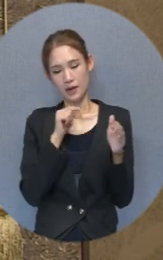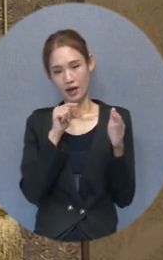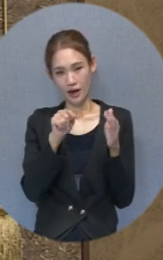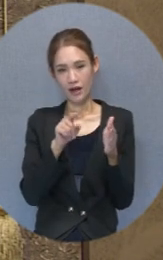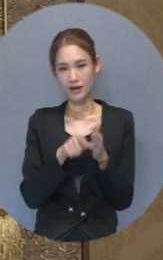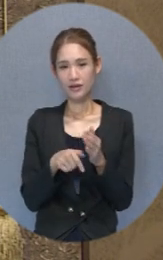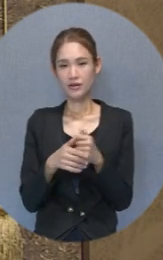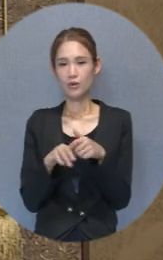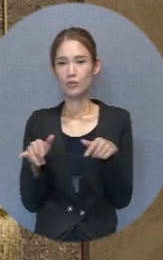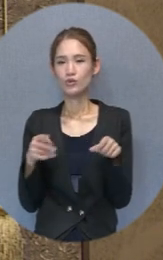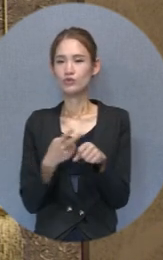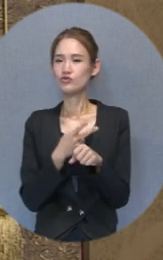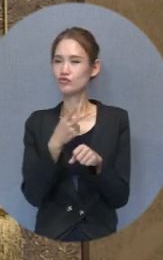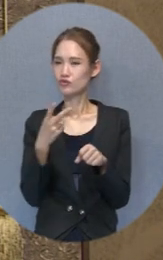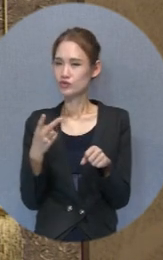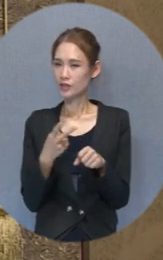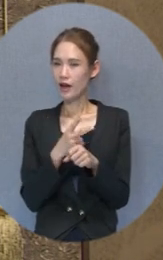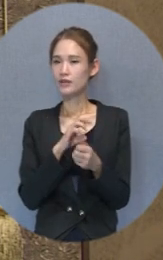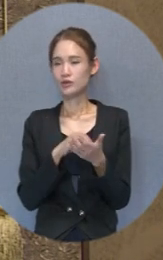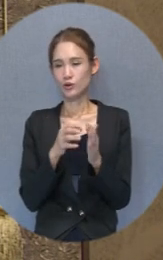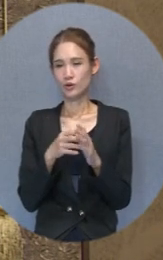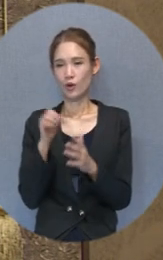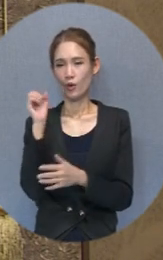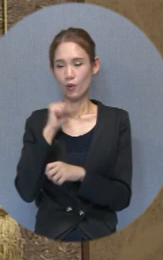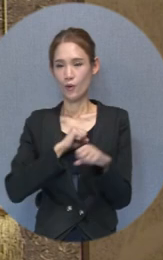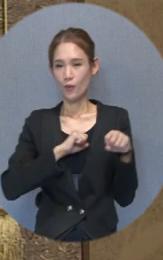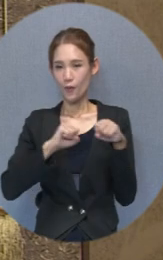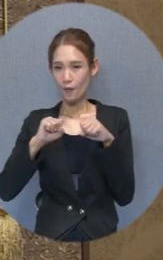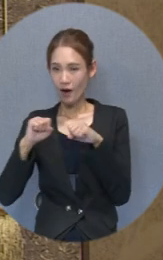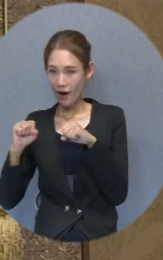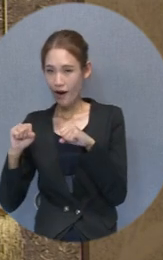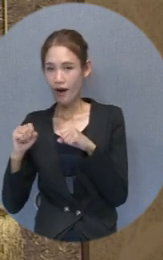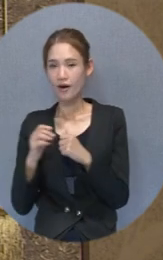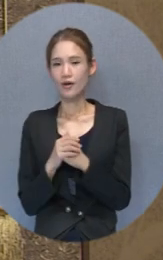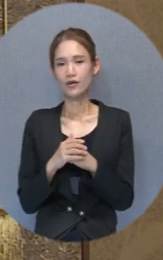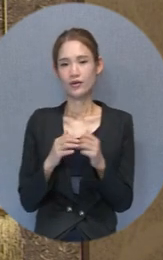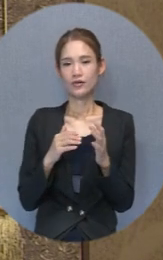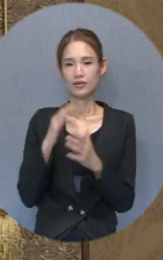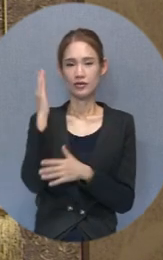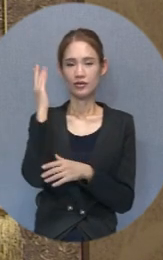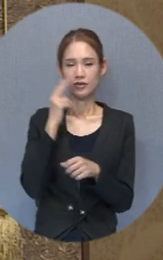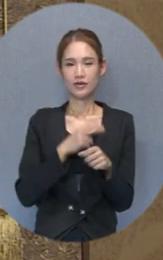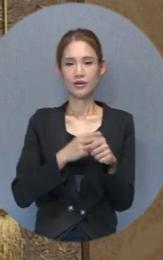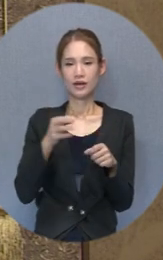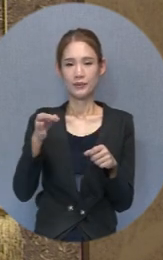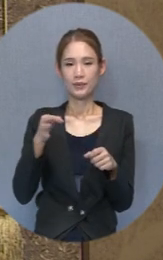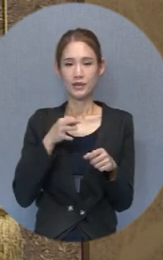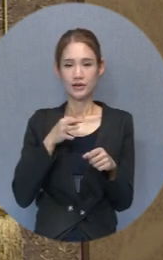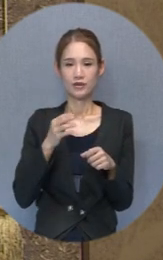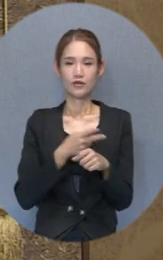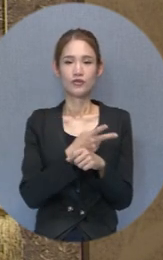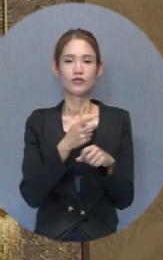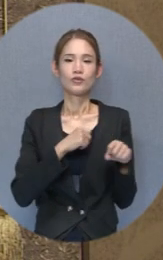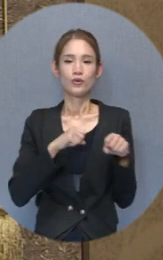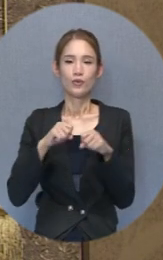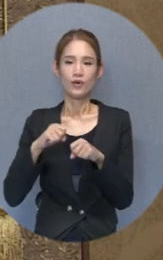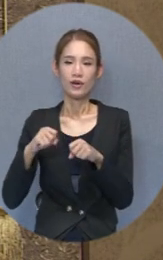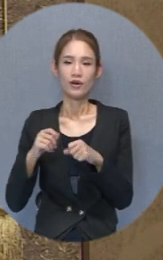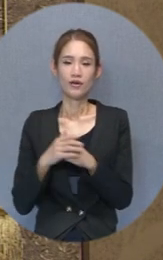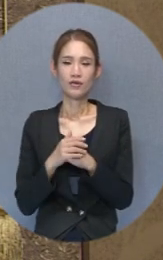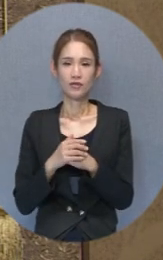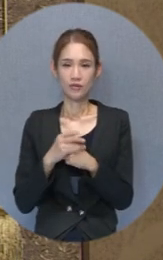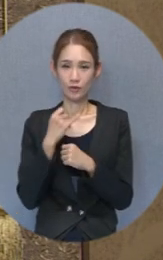때에 보통 한 2시간 정도 네. 활동하시고 이제 강사비 같은 경우에는 2시간 활동을